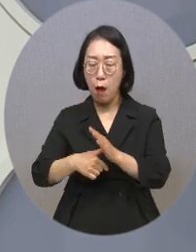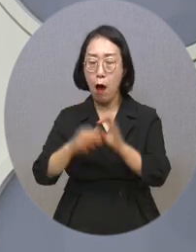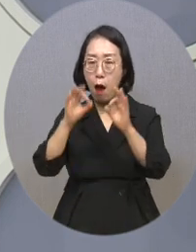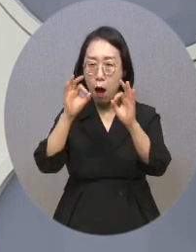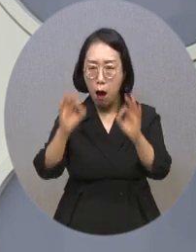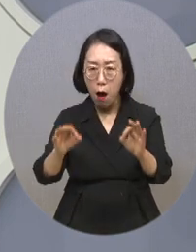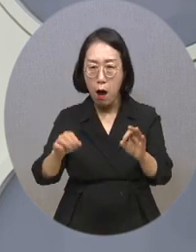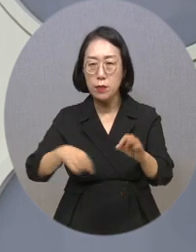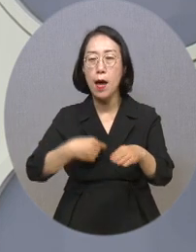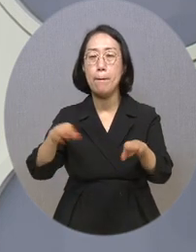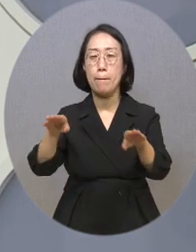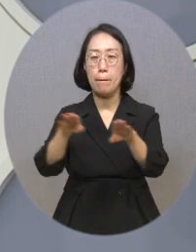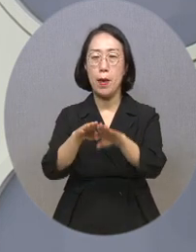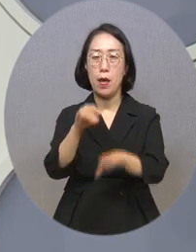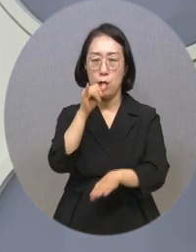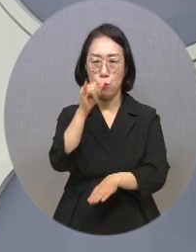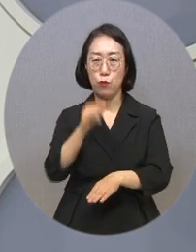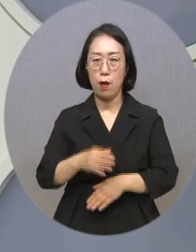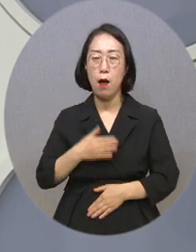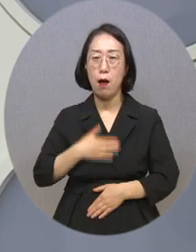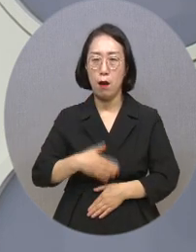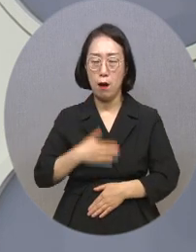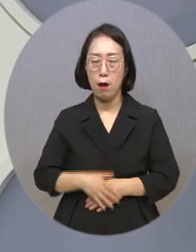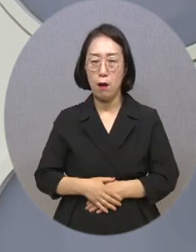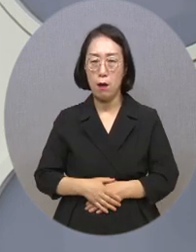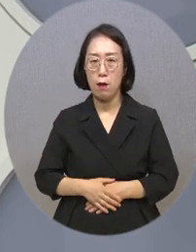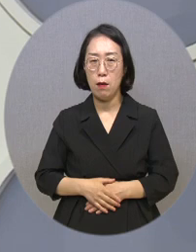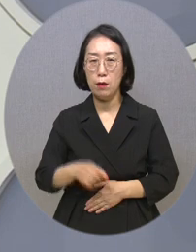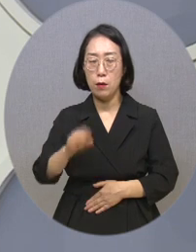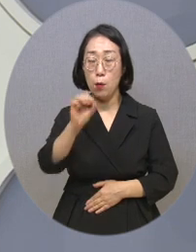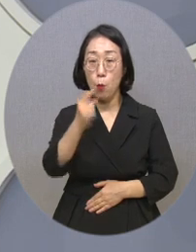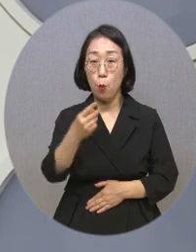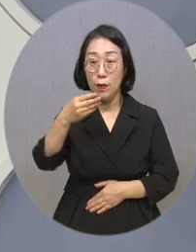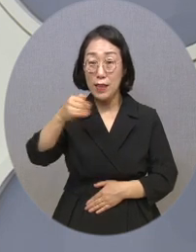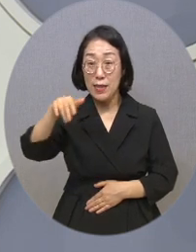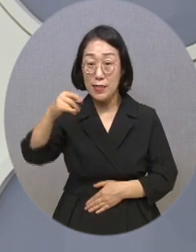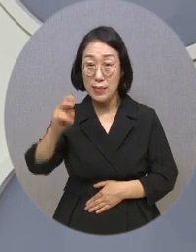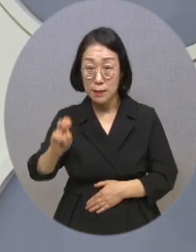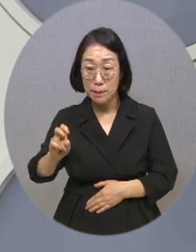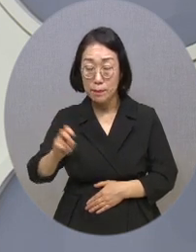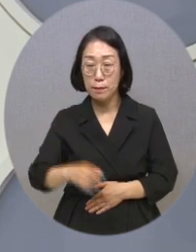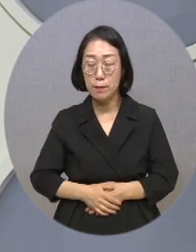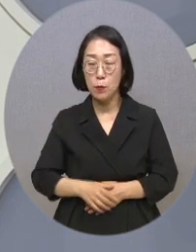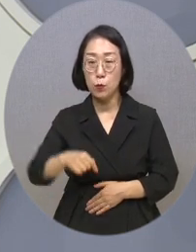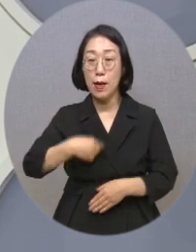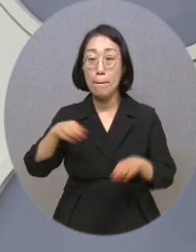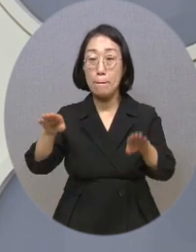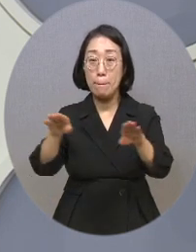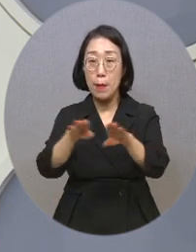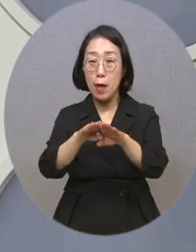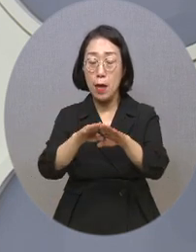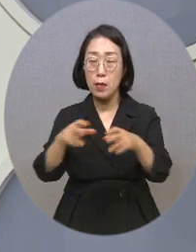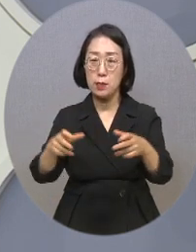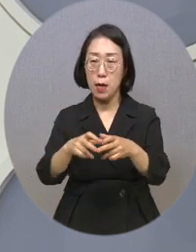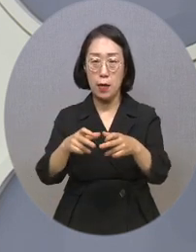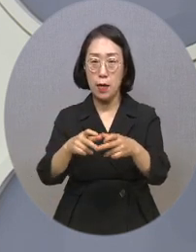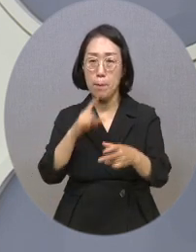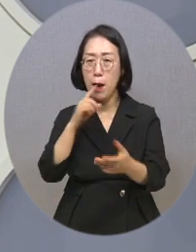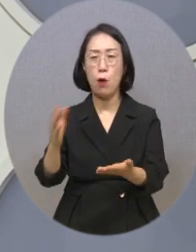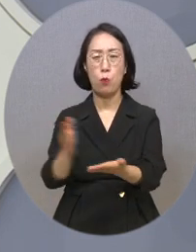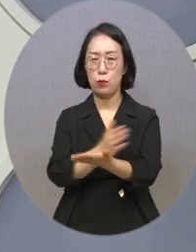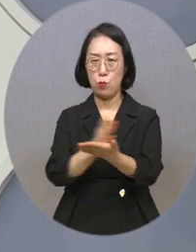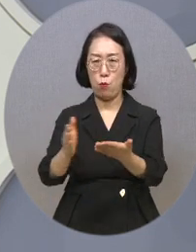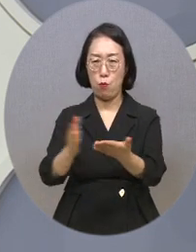됐습니다. 그래서 그때 당시에는 이제 오티즘이라든지 자폐성장애라는 말이 거의 없을 때인데요. 그래서